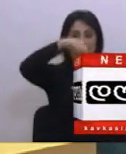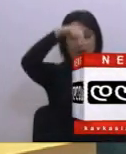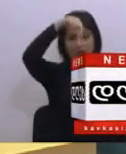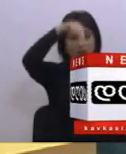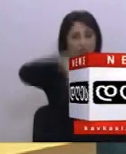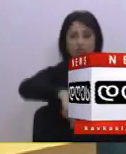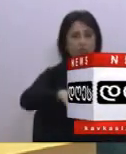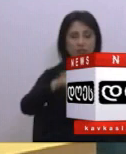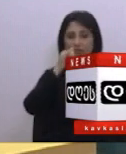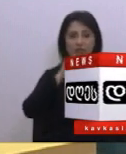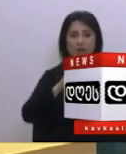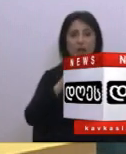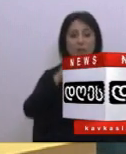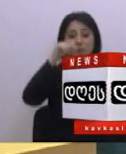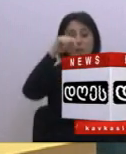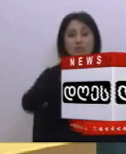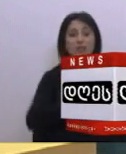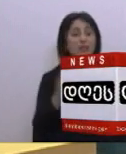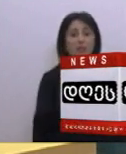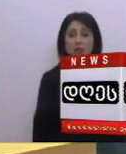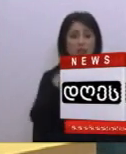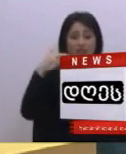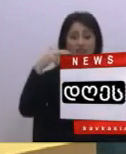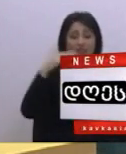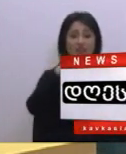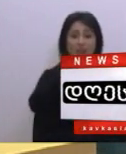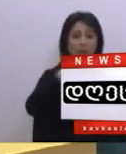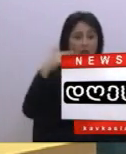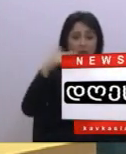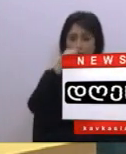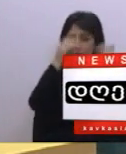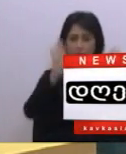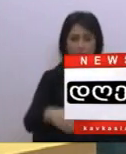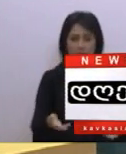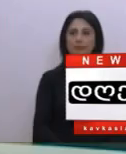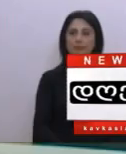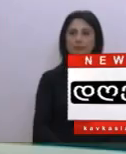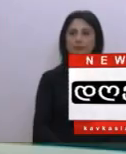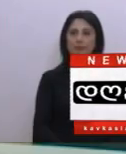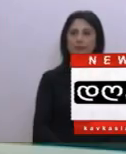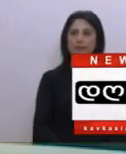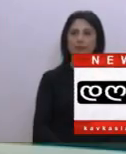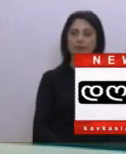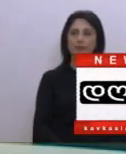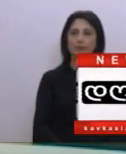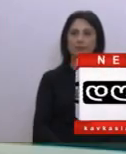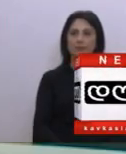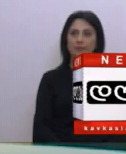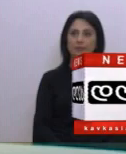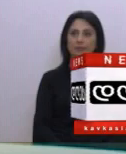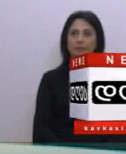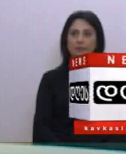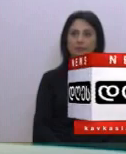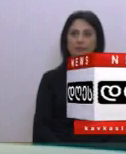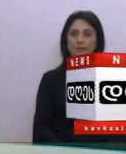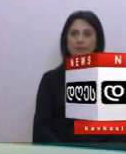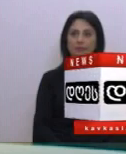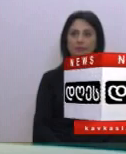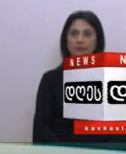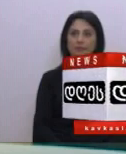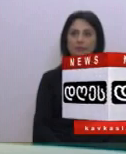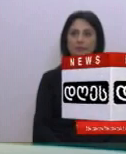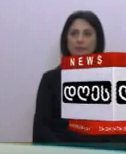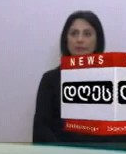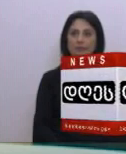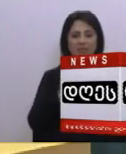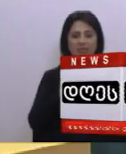holo, mitis coș mocolita, pauna vertrenita, dronit, sulece uzlebelia. Cartul Iotsneba, șovist tragedie, stand-up, abșirebit,